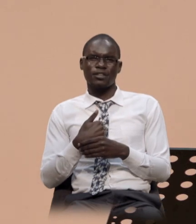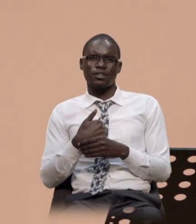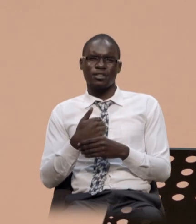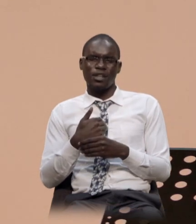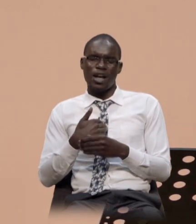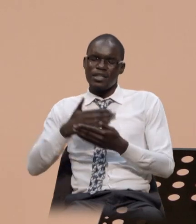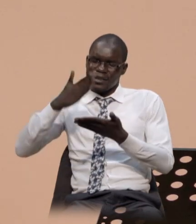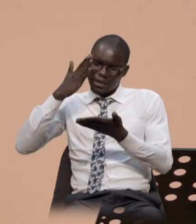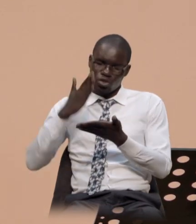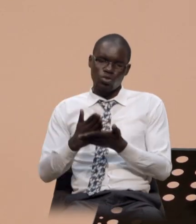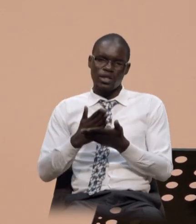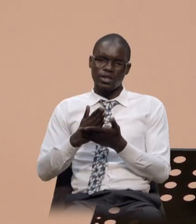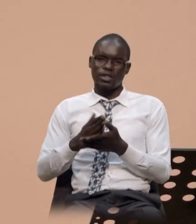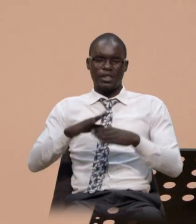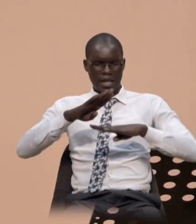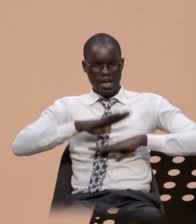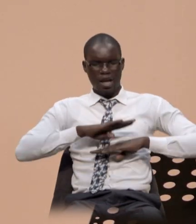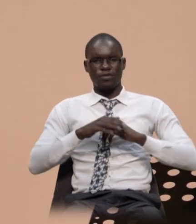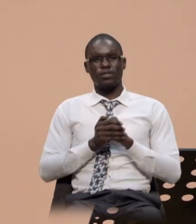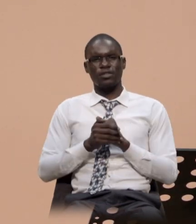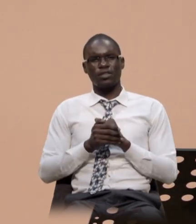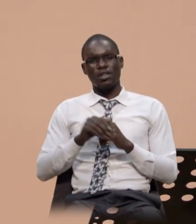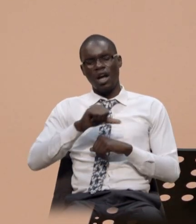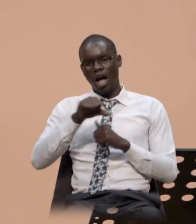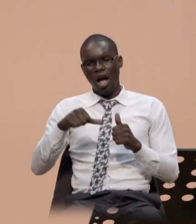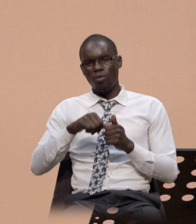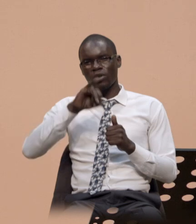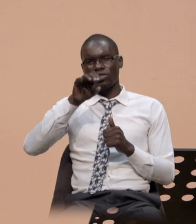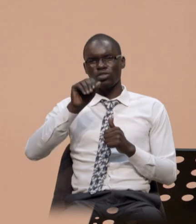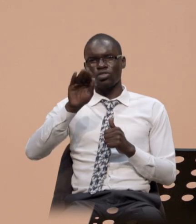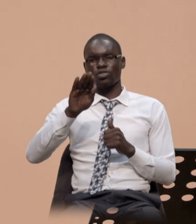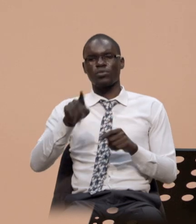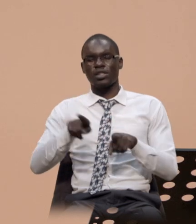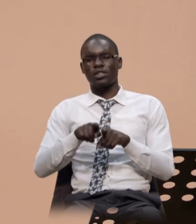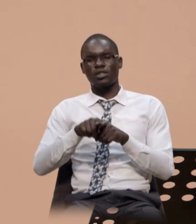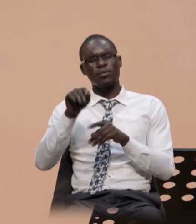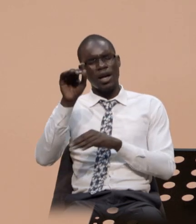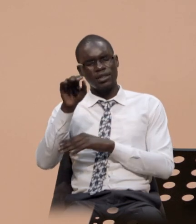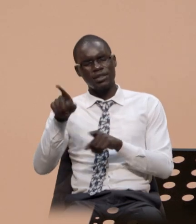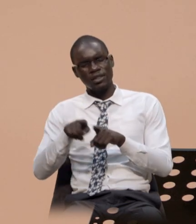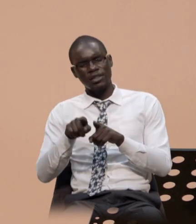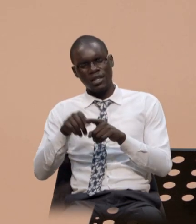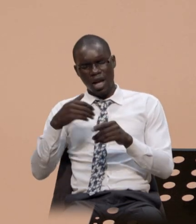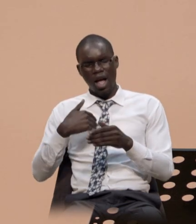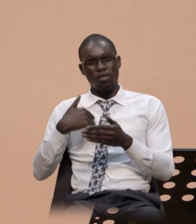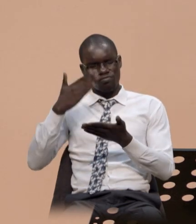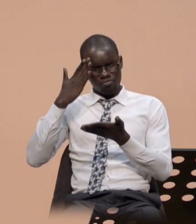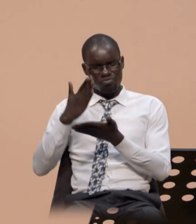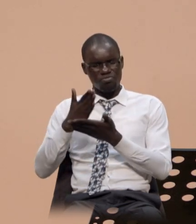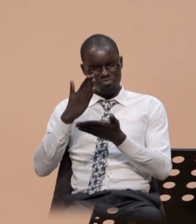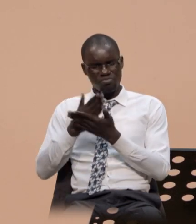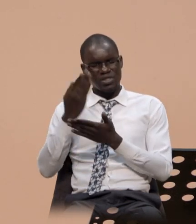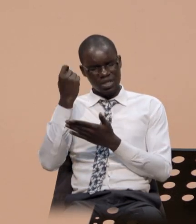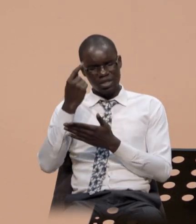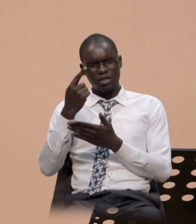ana uhakika wa kutosha kwa juu ya Ayubu. Anamuuliza shetani akiwa na uhakika ya kwamba Ayubu